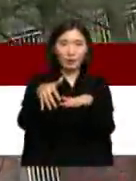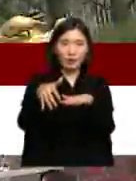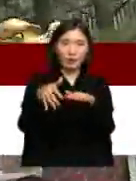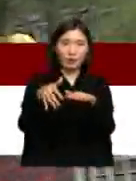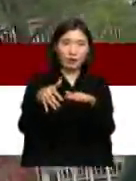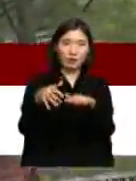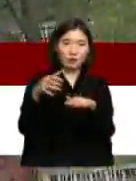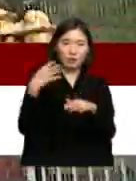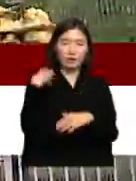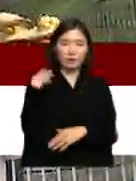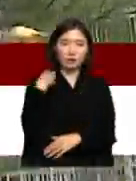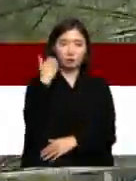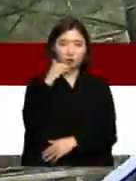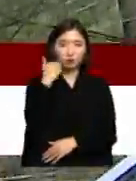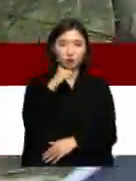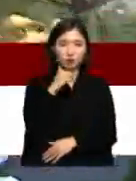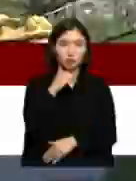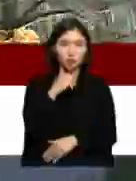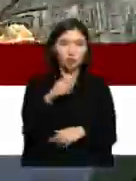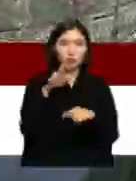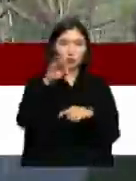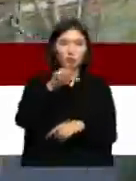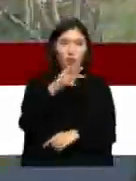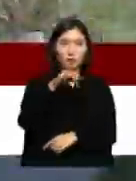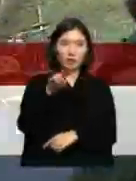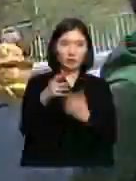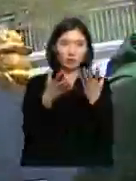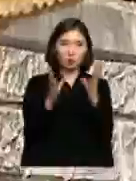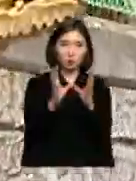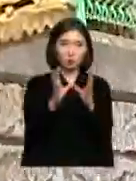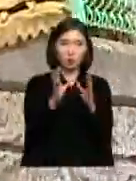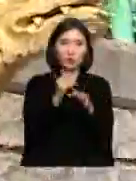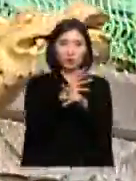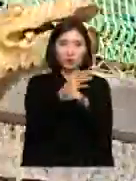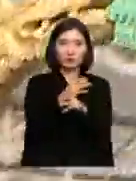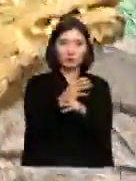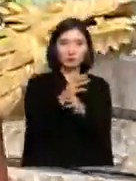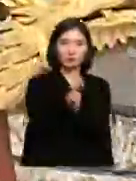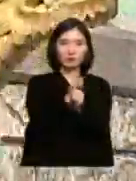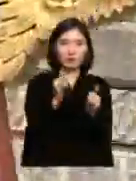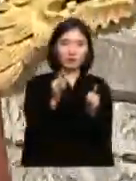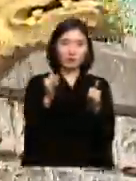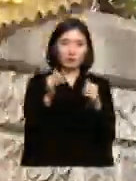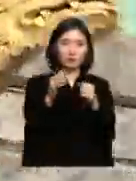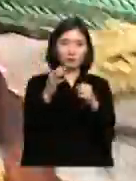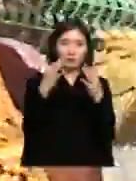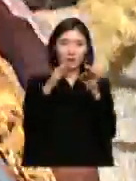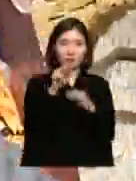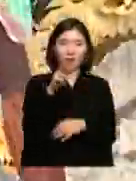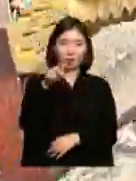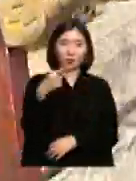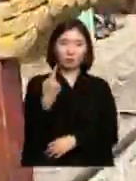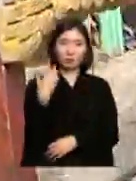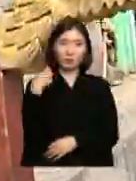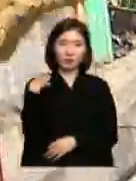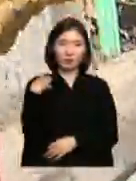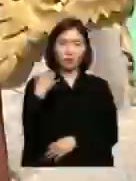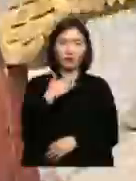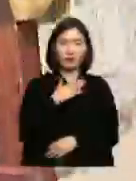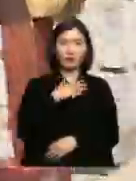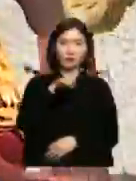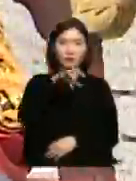주민인 개그맨 김병조 씨가 맡아 주민들의 환대를 받았습니다. 근데 제가 이 동네에서 40년째 살다